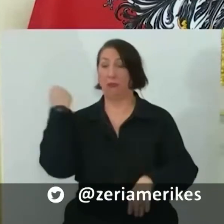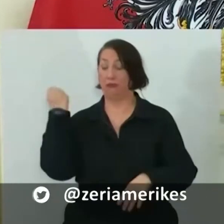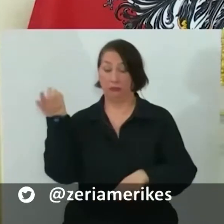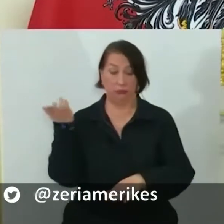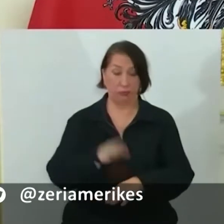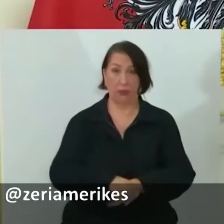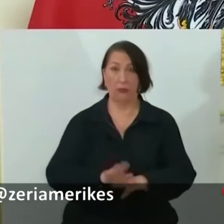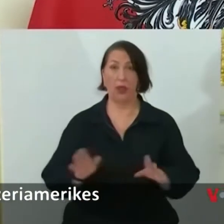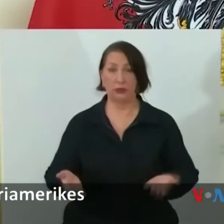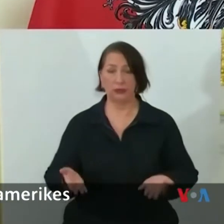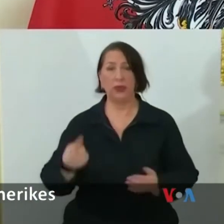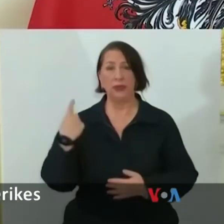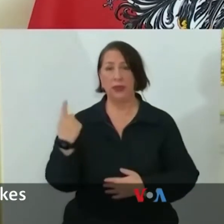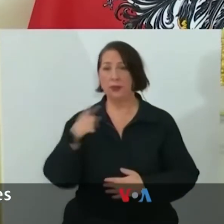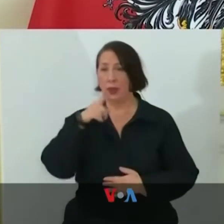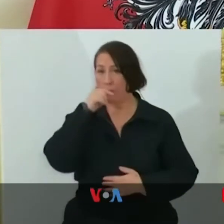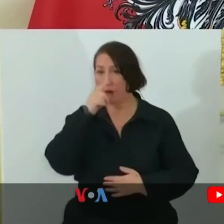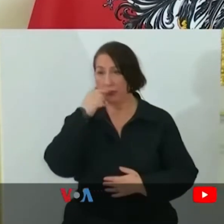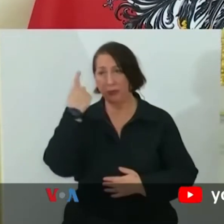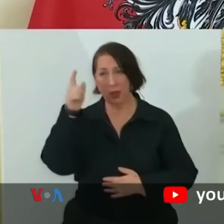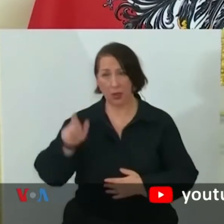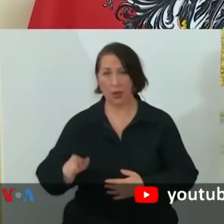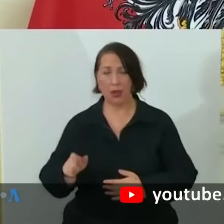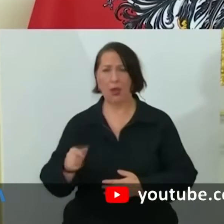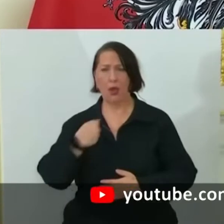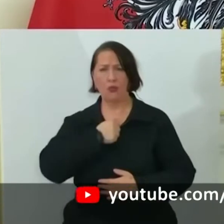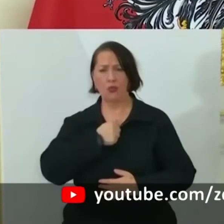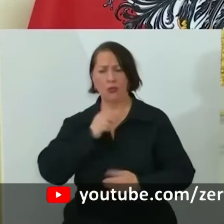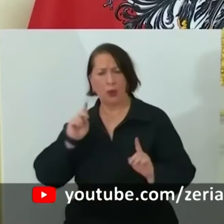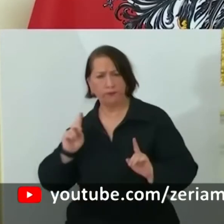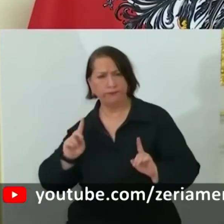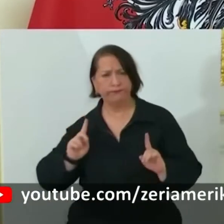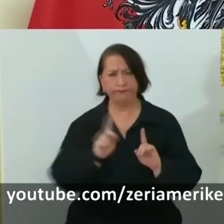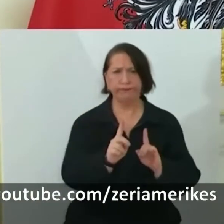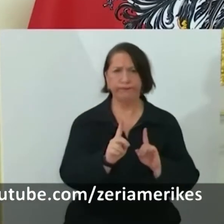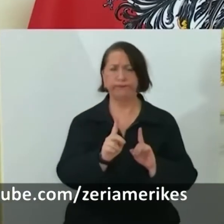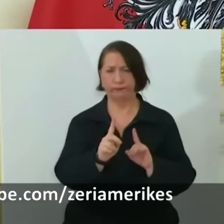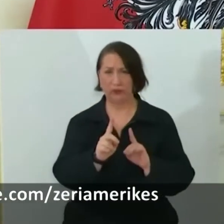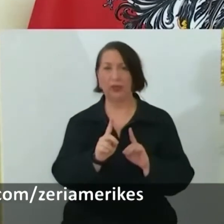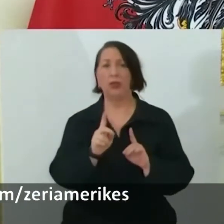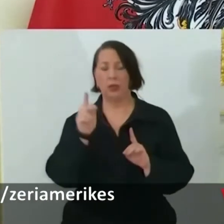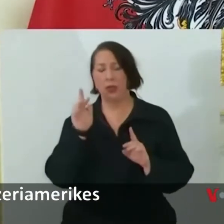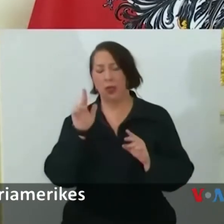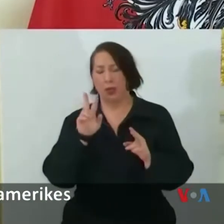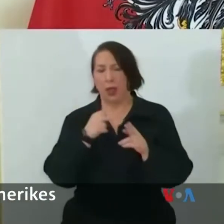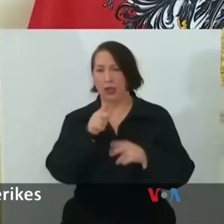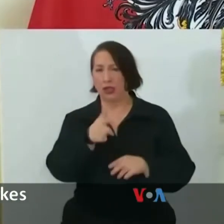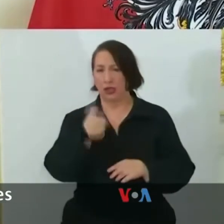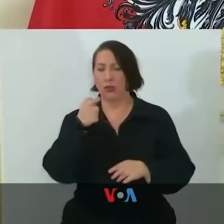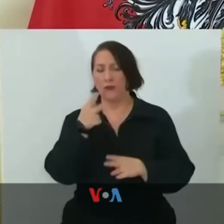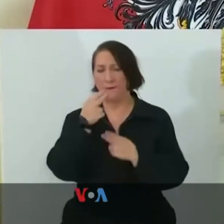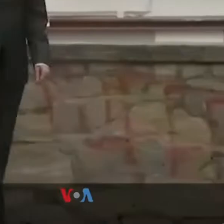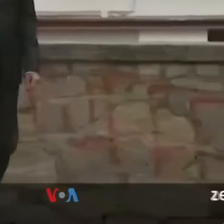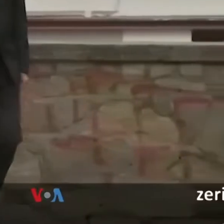plagosur rënd, një total prej 14 personash të tjerë u plagosën, disa prej tyre rënd dhe disa ende po luftojnë për jetën e tyre, tha kryeministri austriak